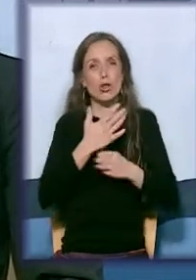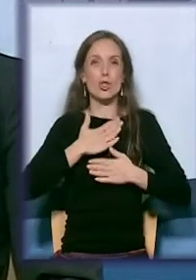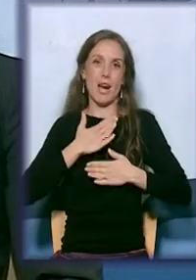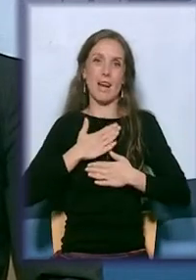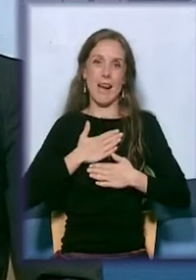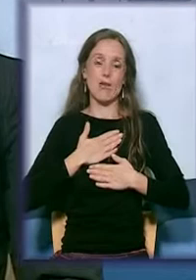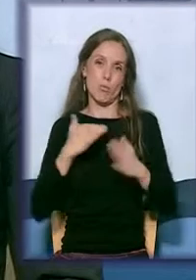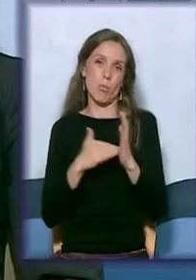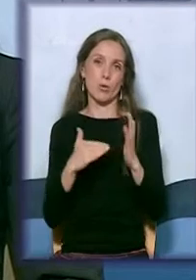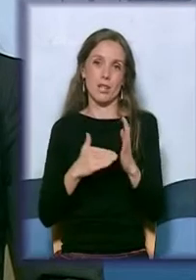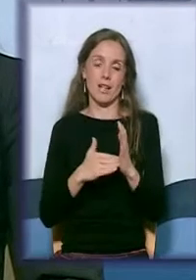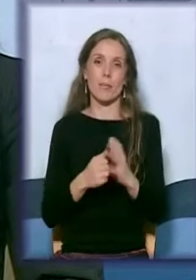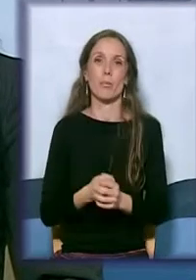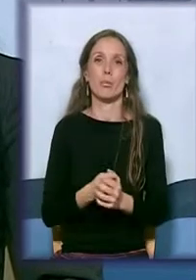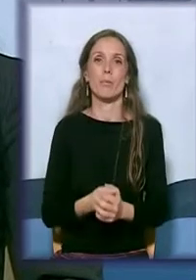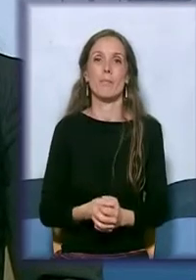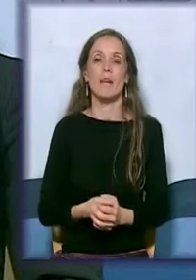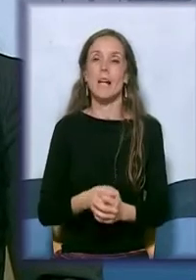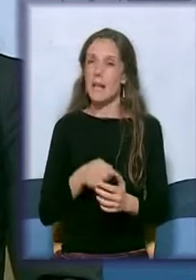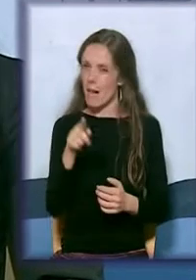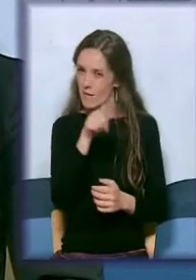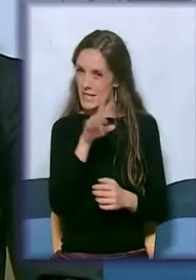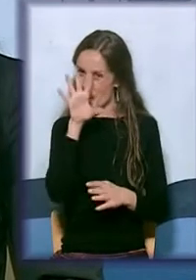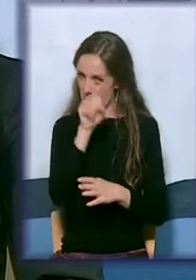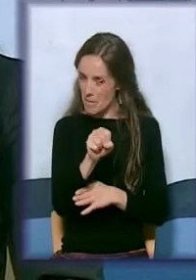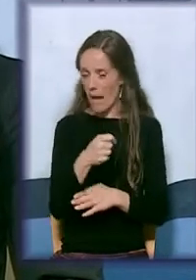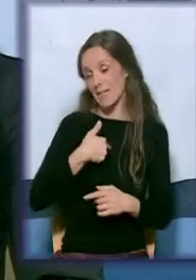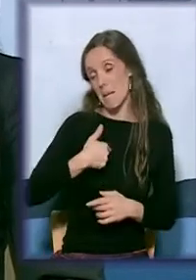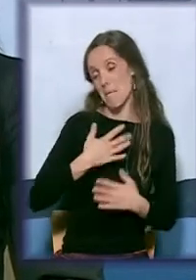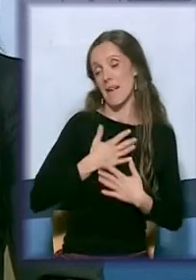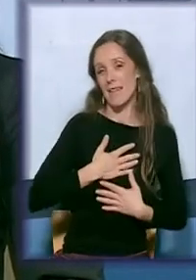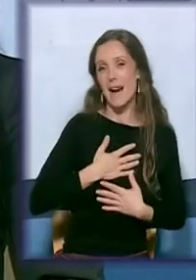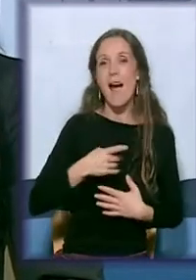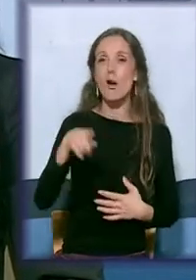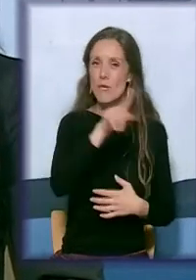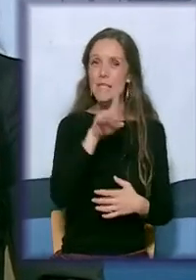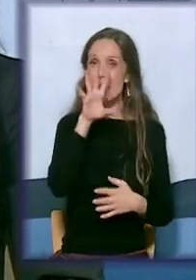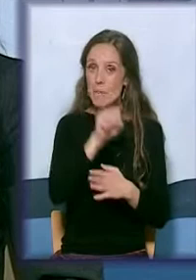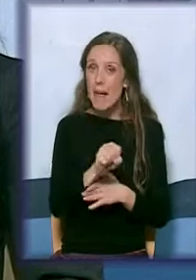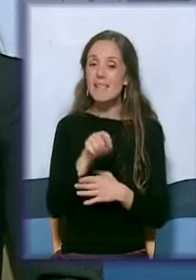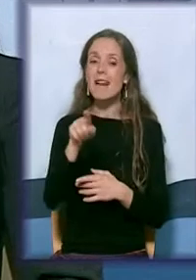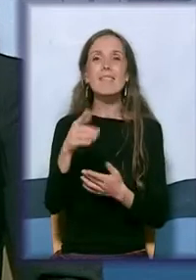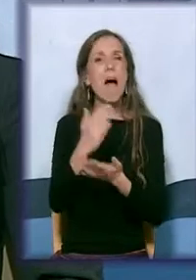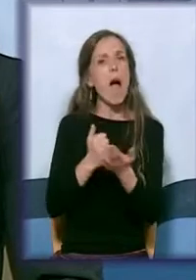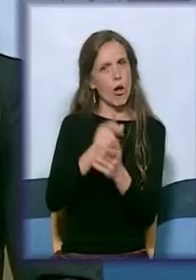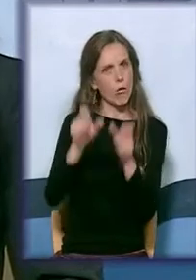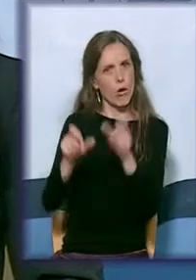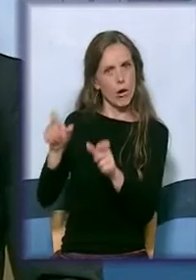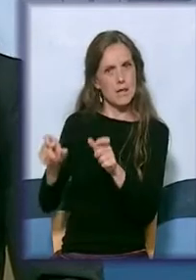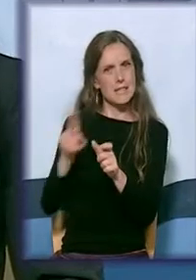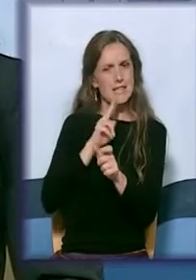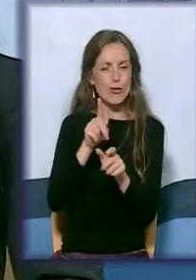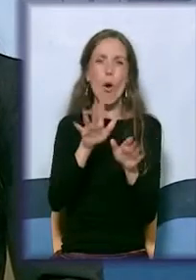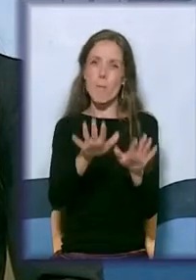datom trenutku. Vi ste primetili, to mi je baš zaista drago, da ste videli da korisnici se